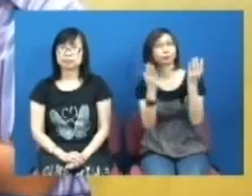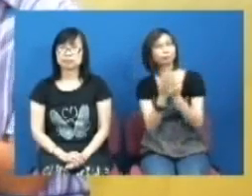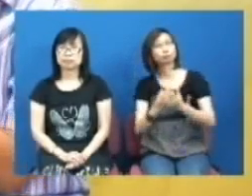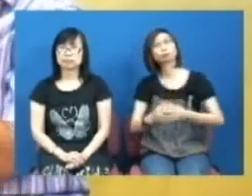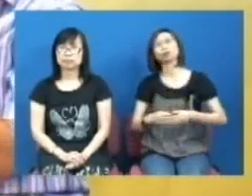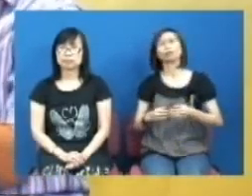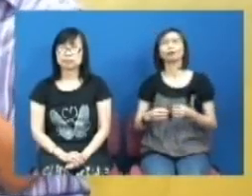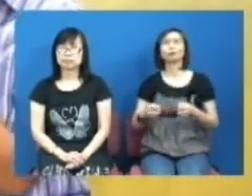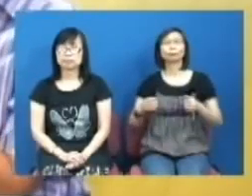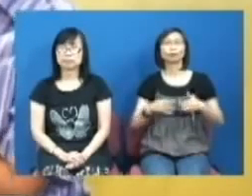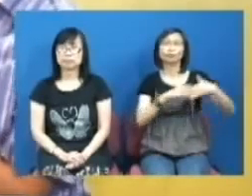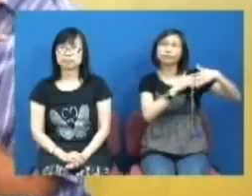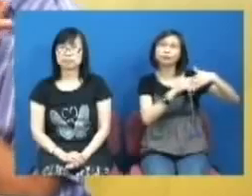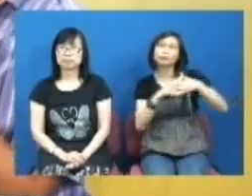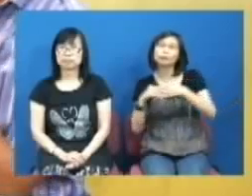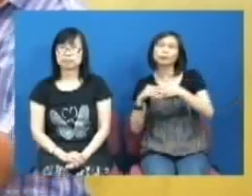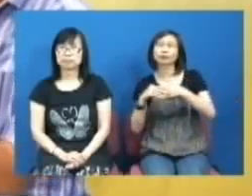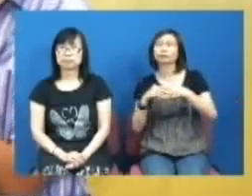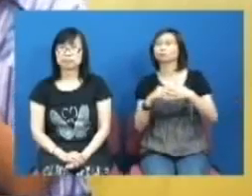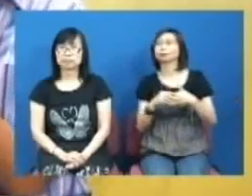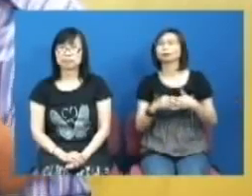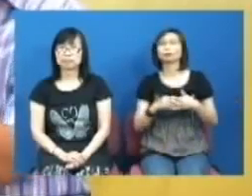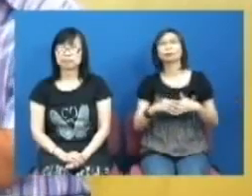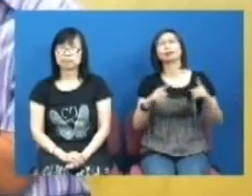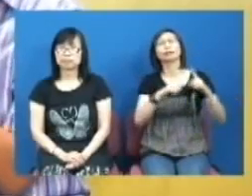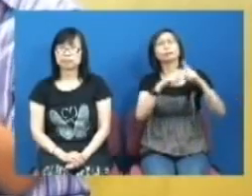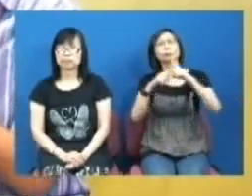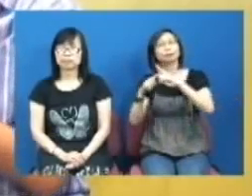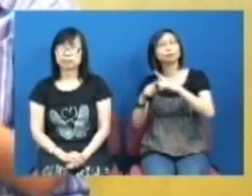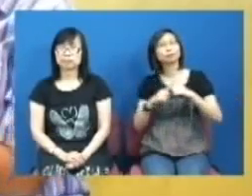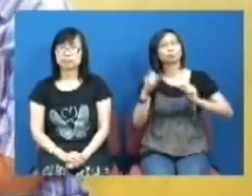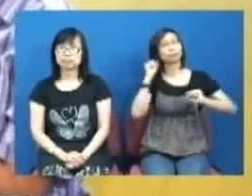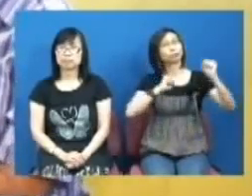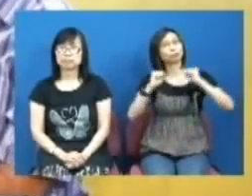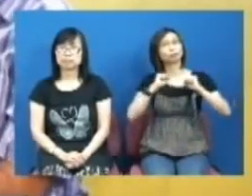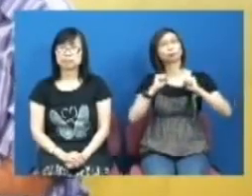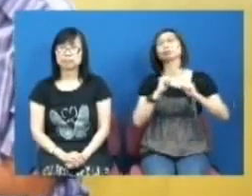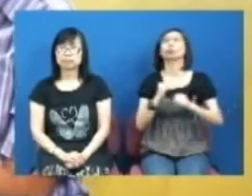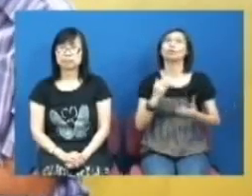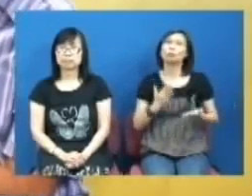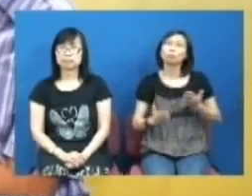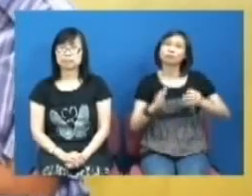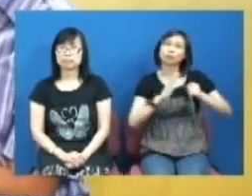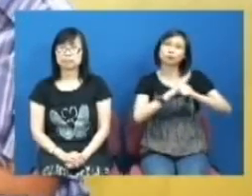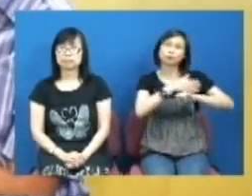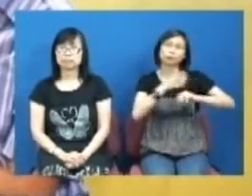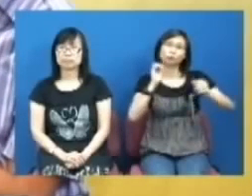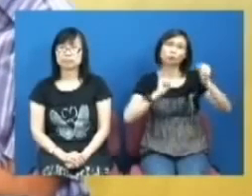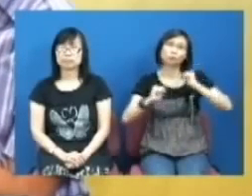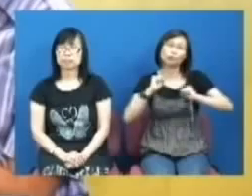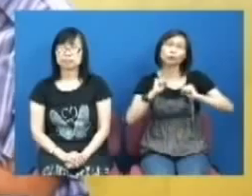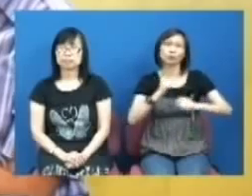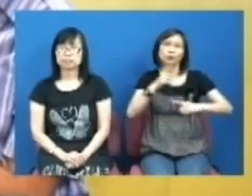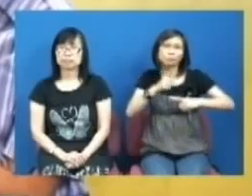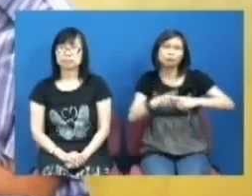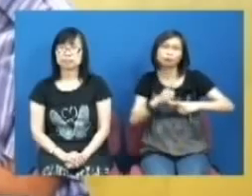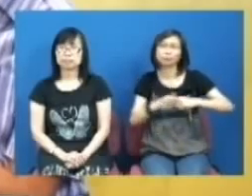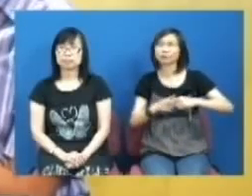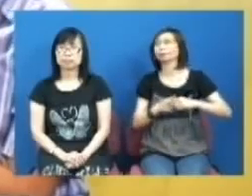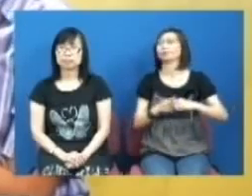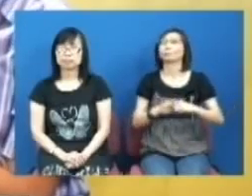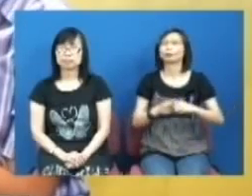導的角色去帶動整個民主運動，或者甚至一個社會運動。所以即究竟